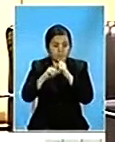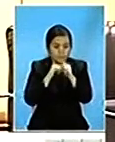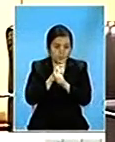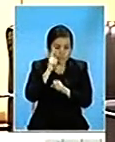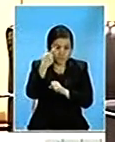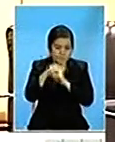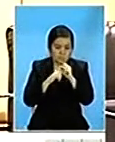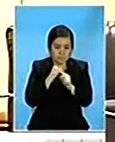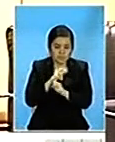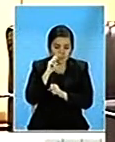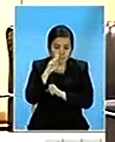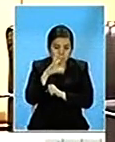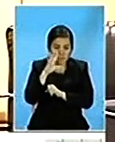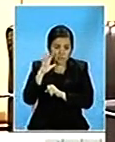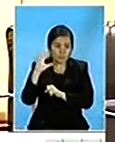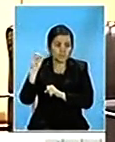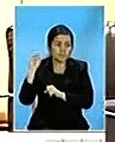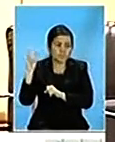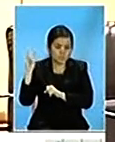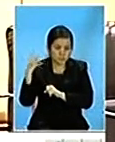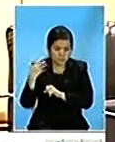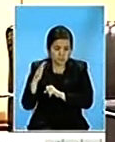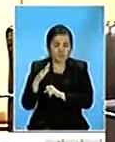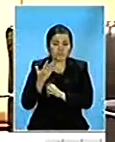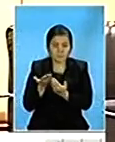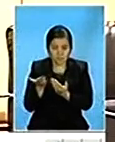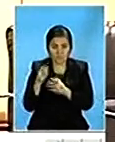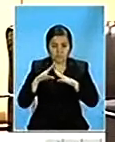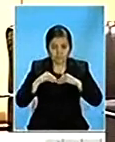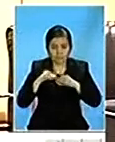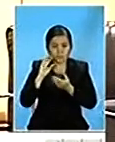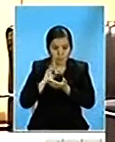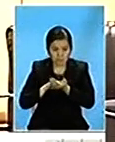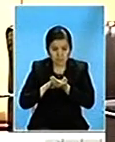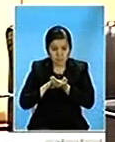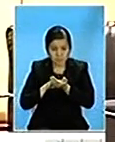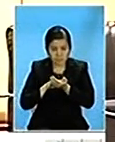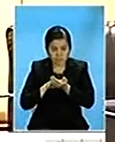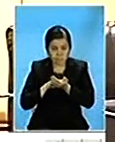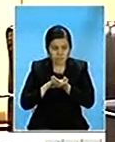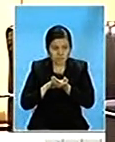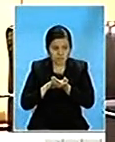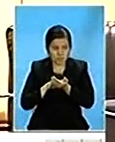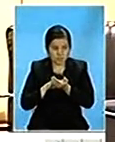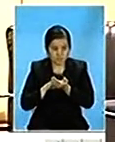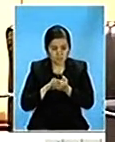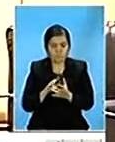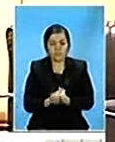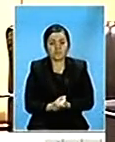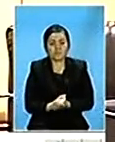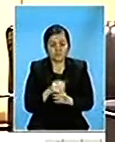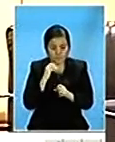ปี2556แล้วขอรับปากว่ากับท่านสมาชิกผู้มีเกียรติ ก็รับไปดูแล จะท